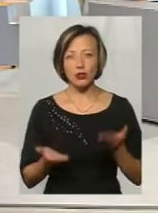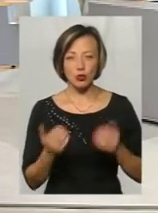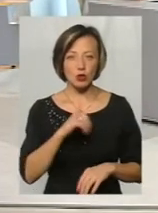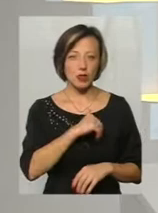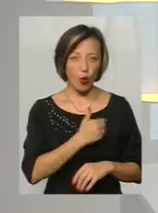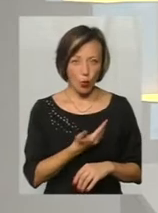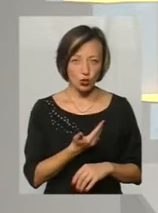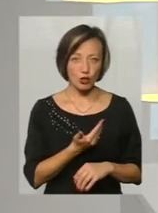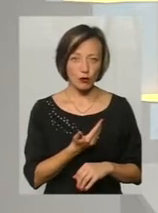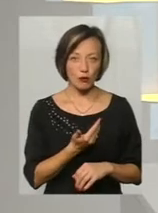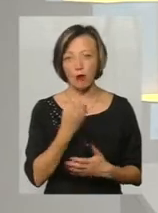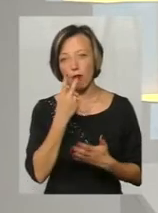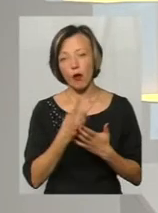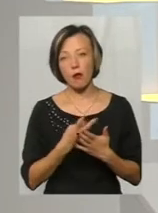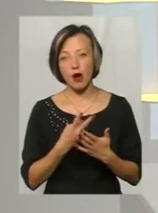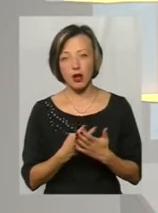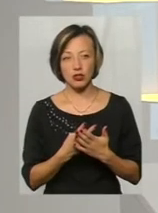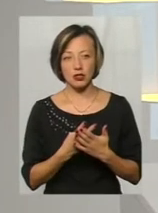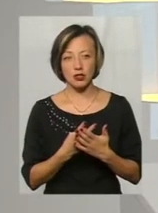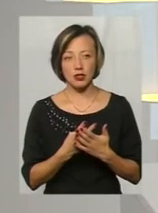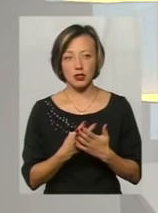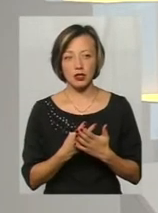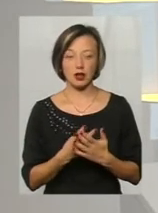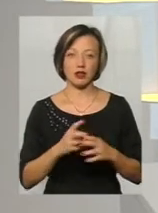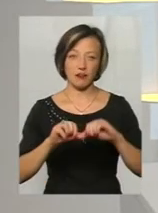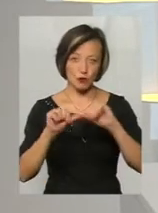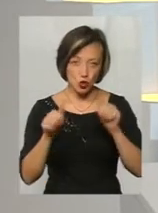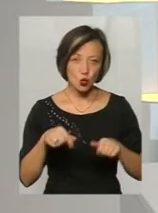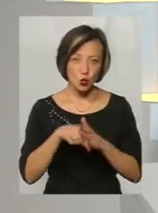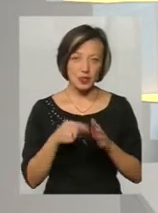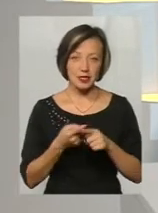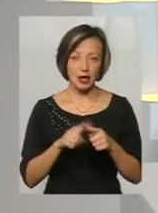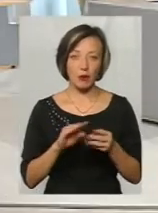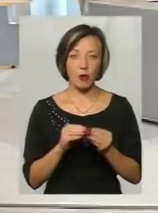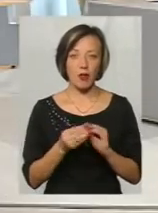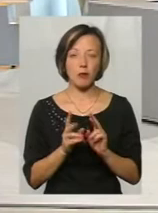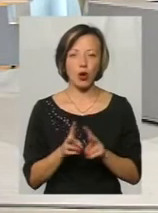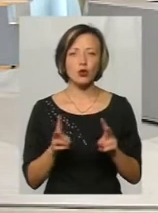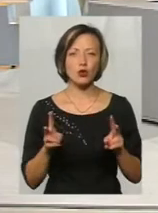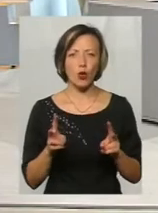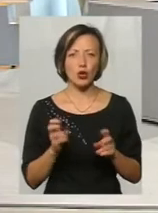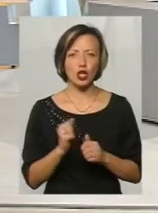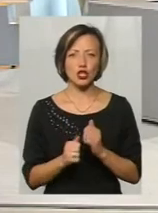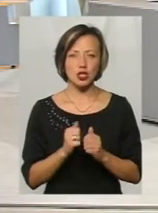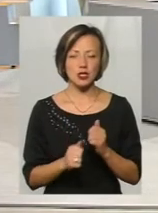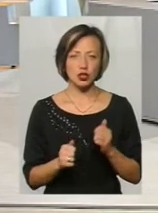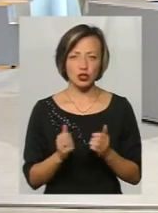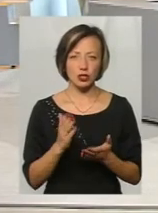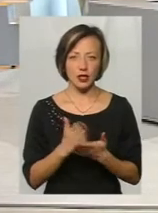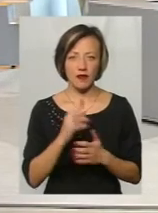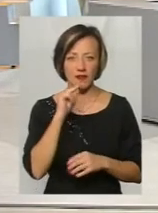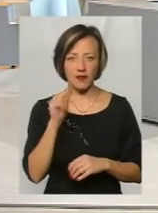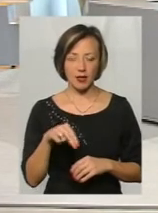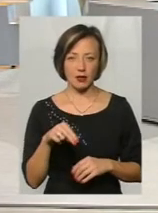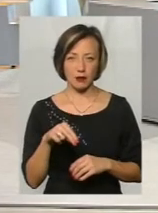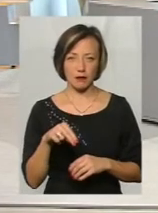таки побачити обличчя цієї проблеми, то яке воно? Хто тут найчастіше є винною